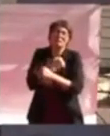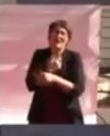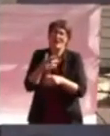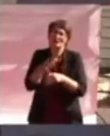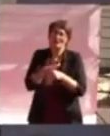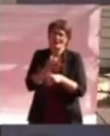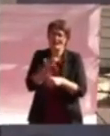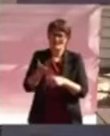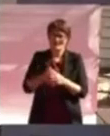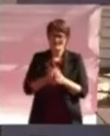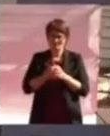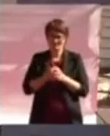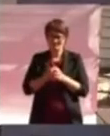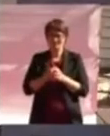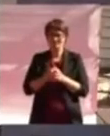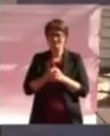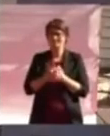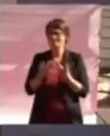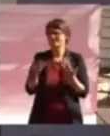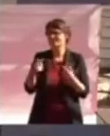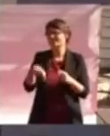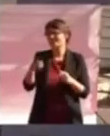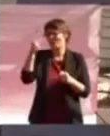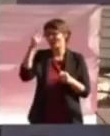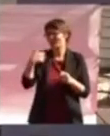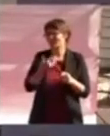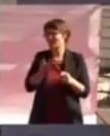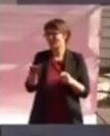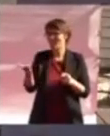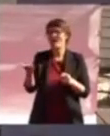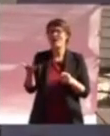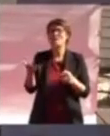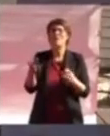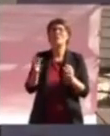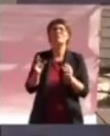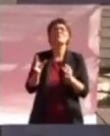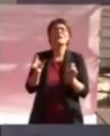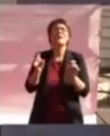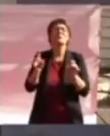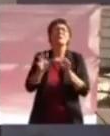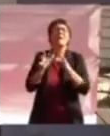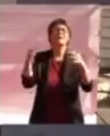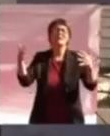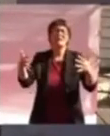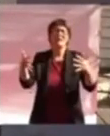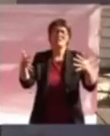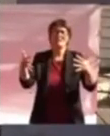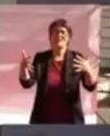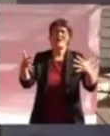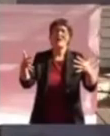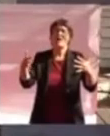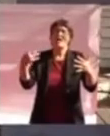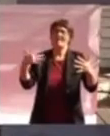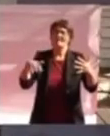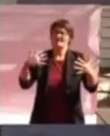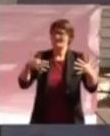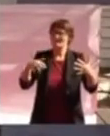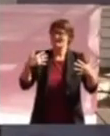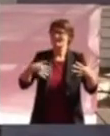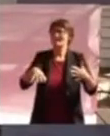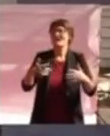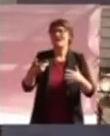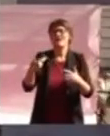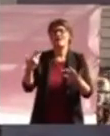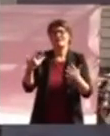come sappiamo tutti abbiamo detto finora la quando è mia ha messo a dura prova il servizio sanitario nazionale e dico